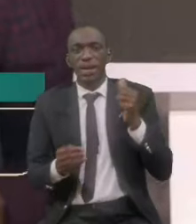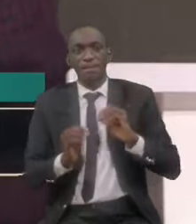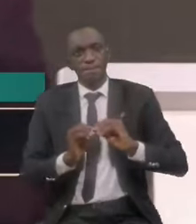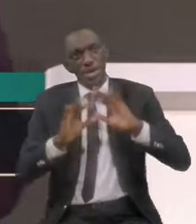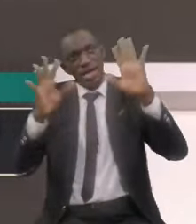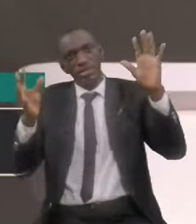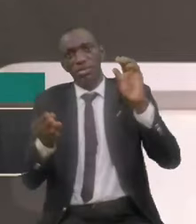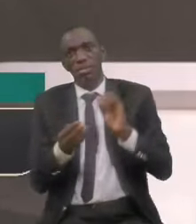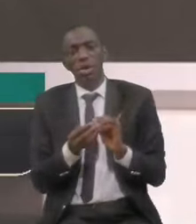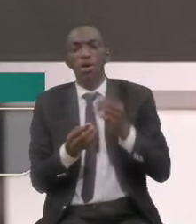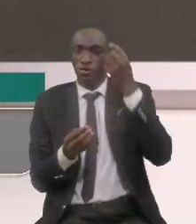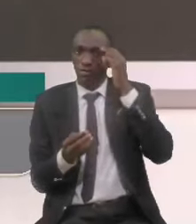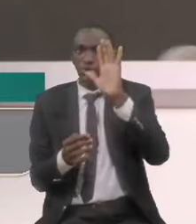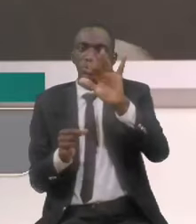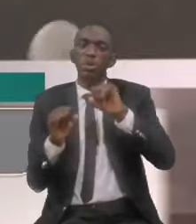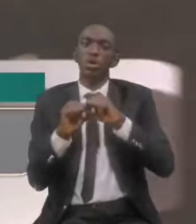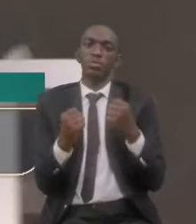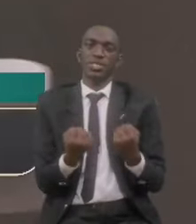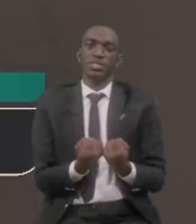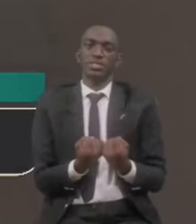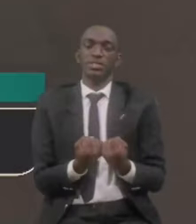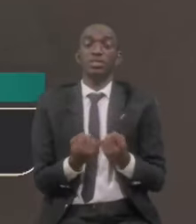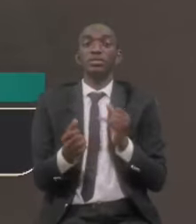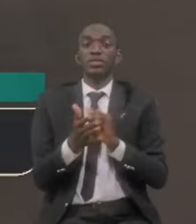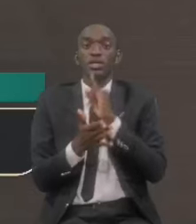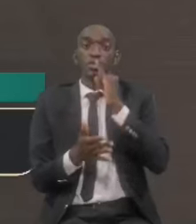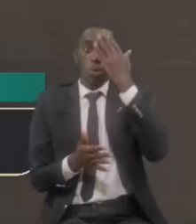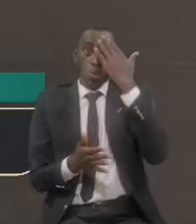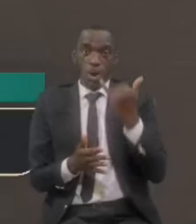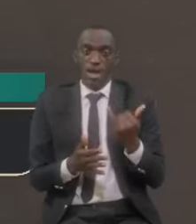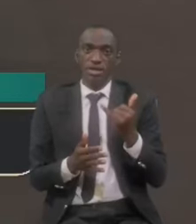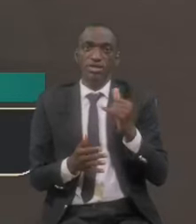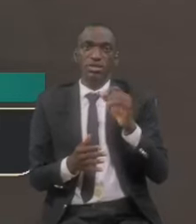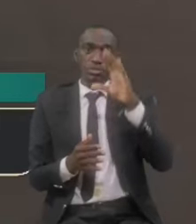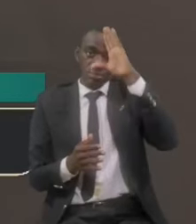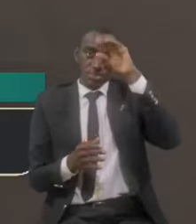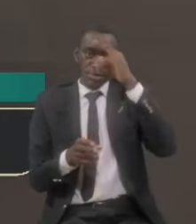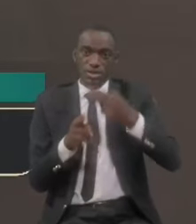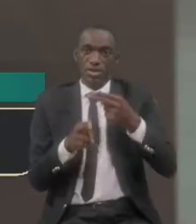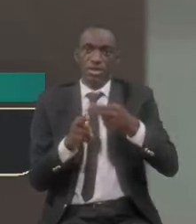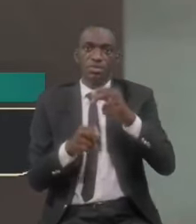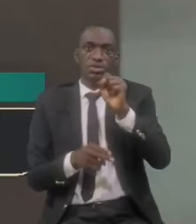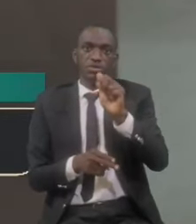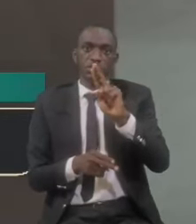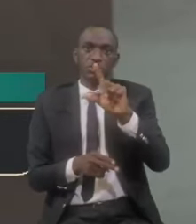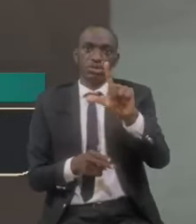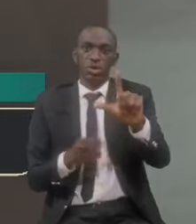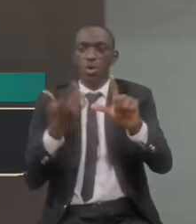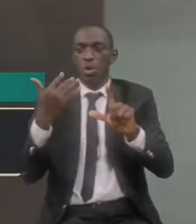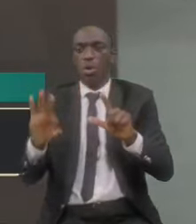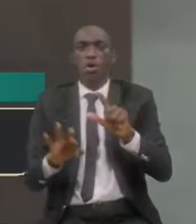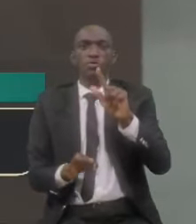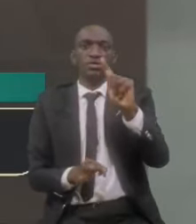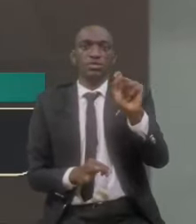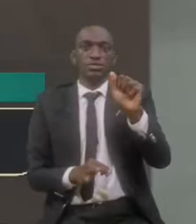à ta communauté. Voilà pourquoi sort le tasse. Voilà pourquoi il